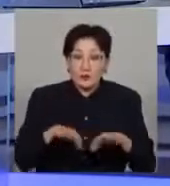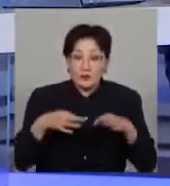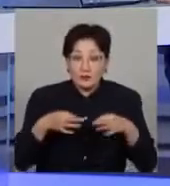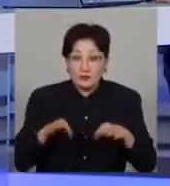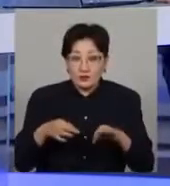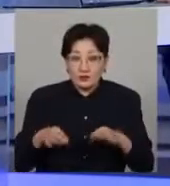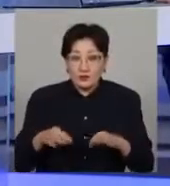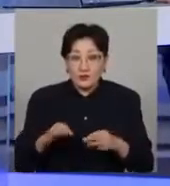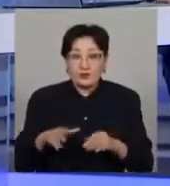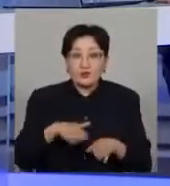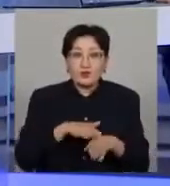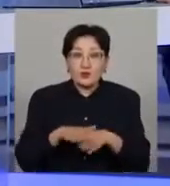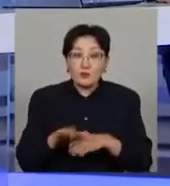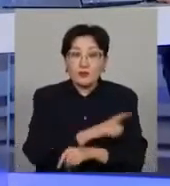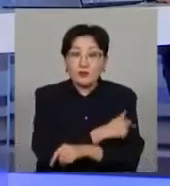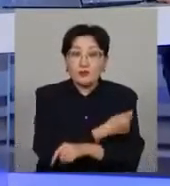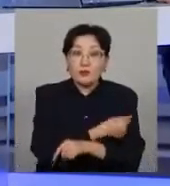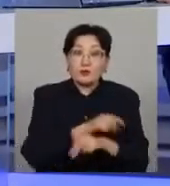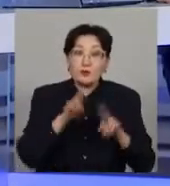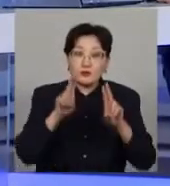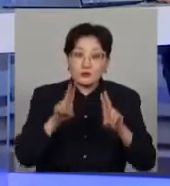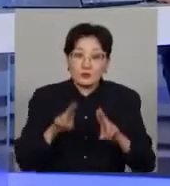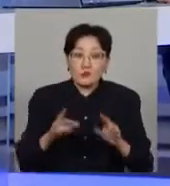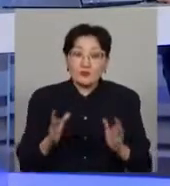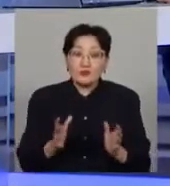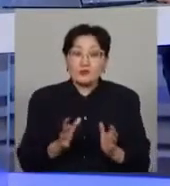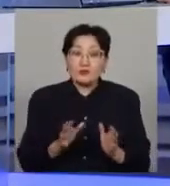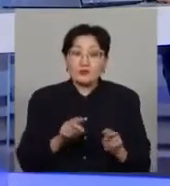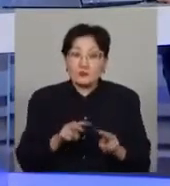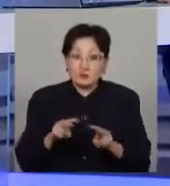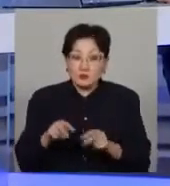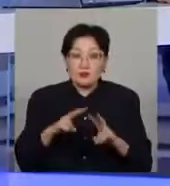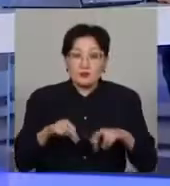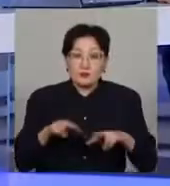көліктердегі жаппай санитарлық ережелердің сақталуын тексерді.